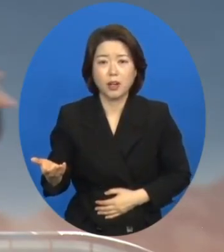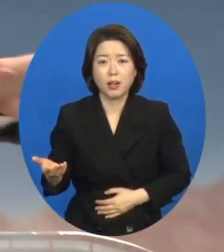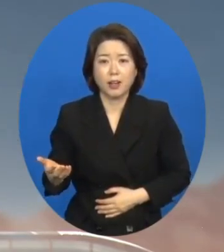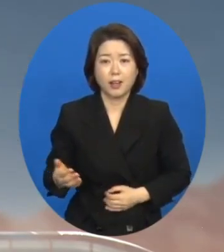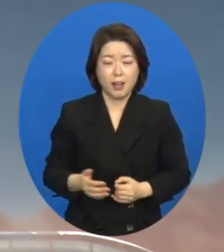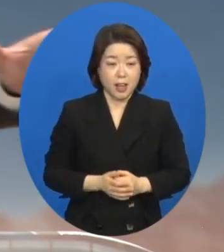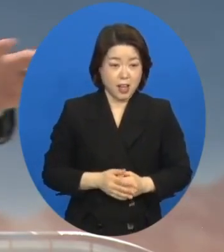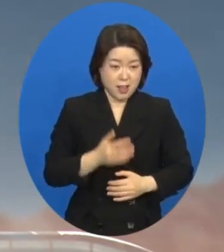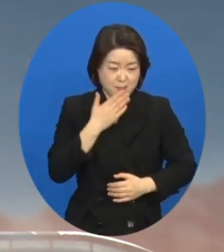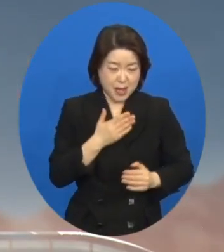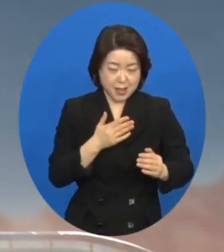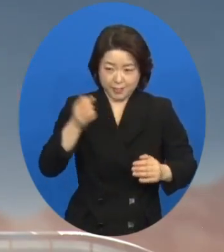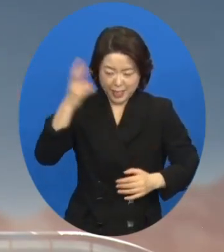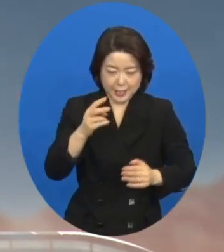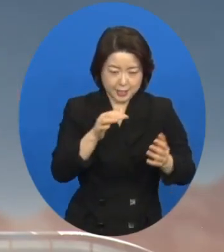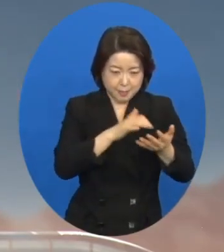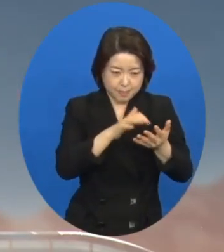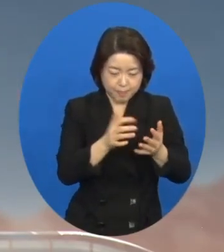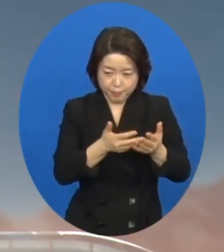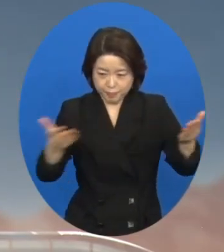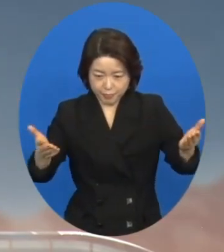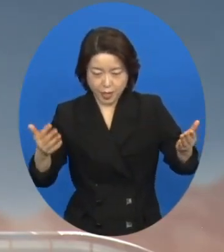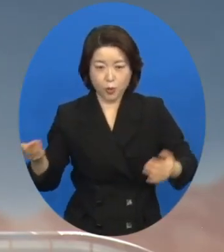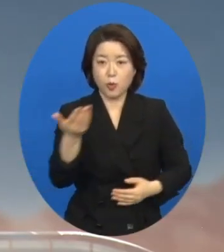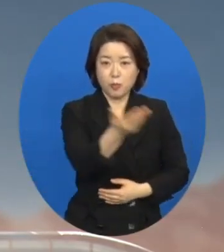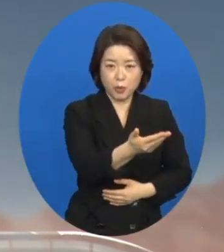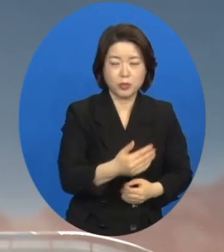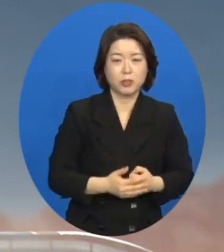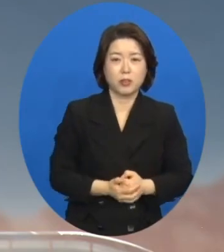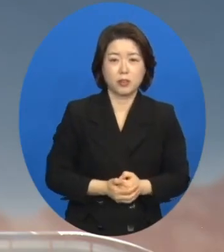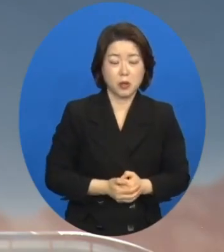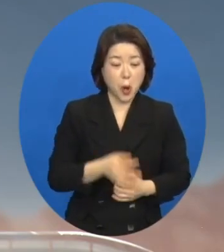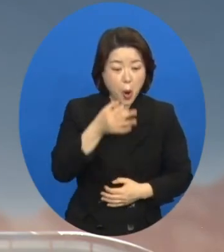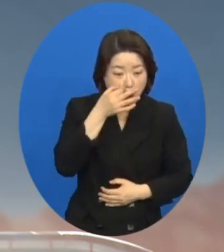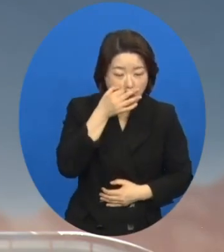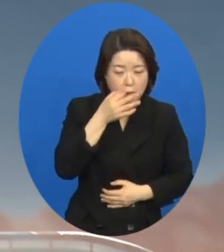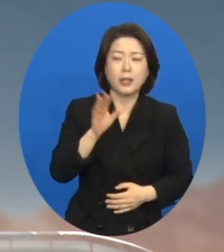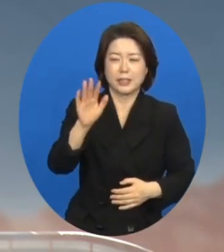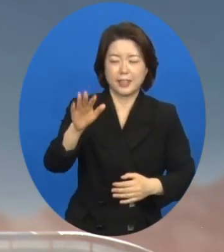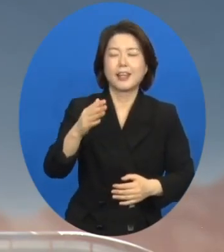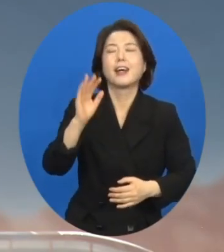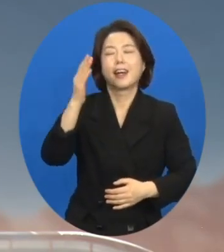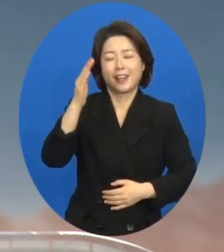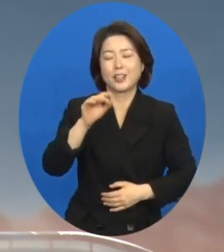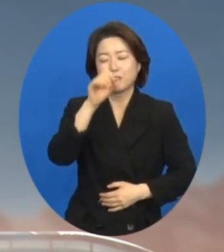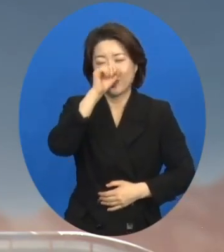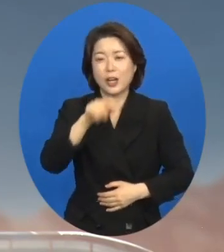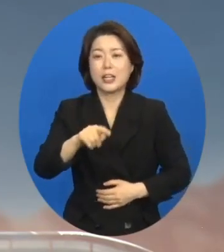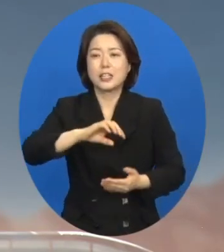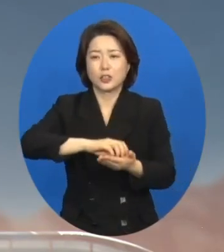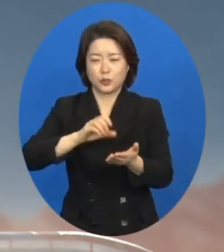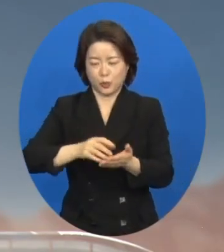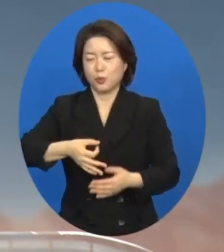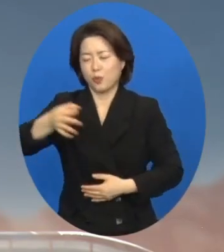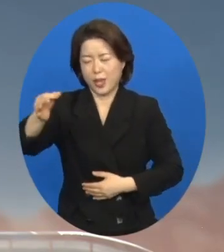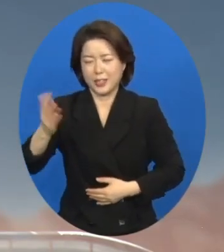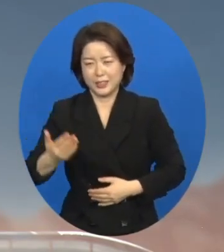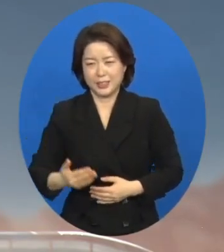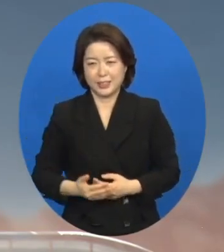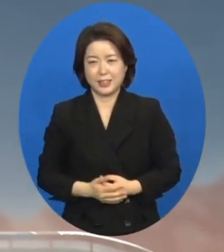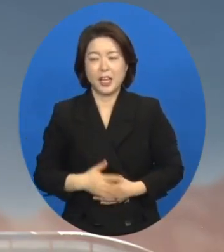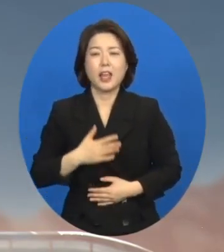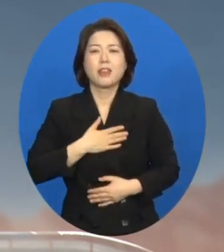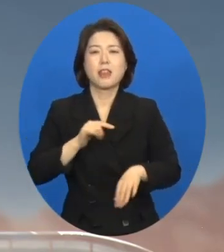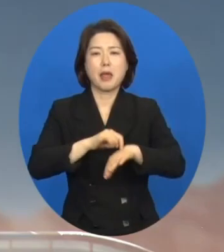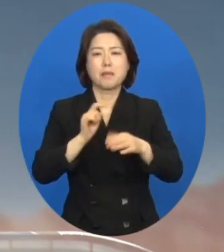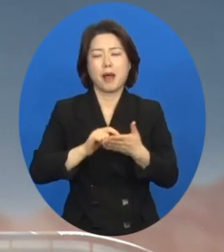최대한 낼 수 있게 계산해가지고 보여드렸대요. 그걸 딱 보시더니요 이제 됐어. 그만큼은 내야지. 그래야 내